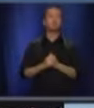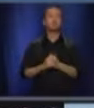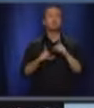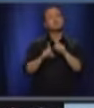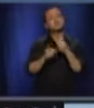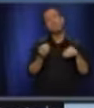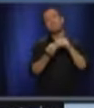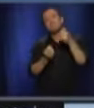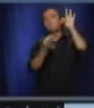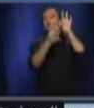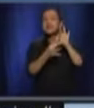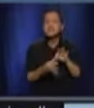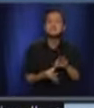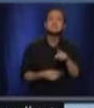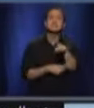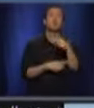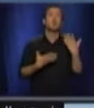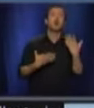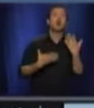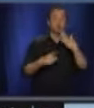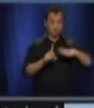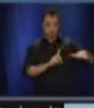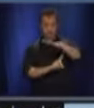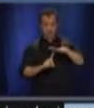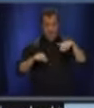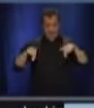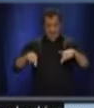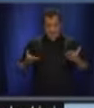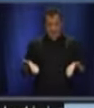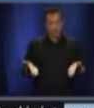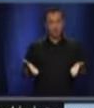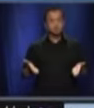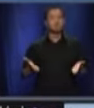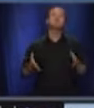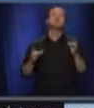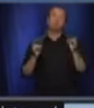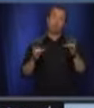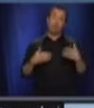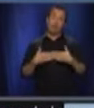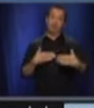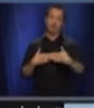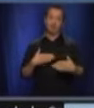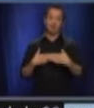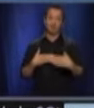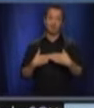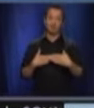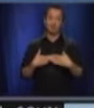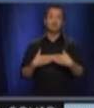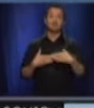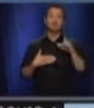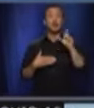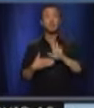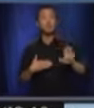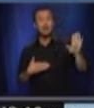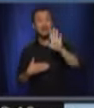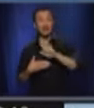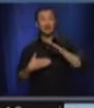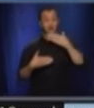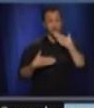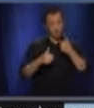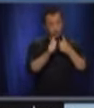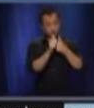Je veux aussi préciser qu'il s'agit d'une situation qui est temporaire. Si tous les efforts sont faits, la